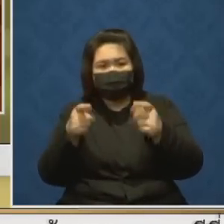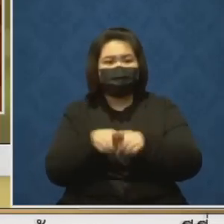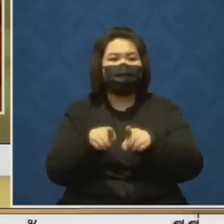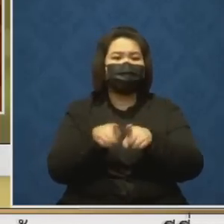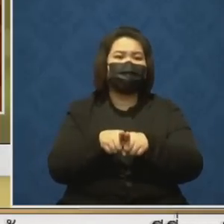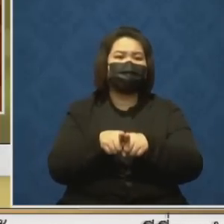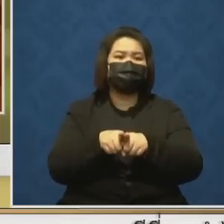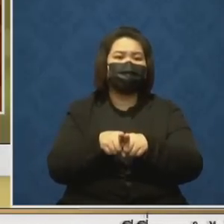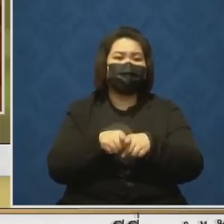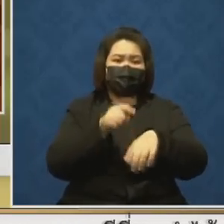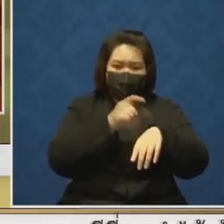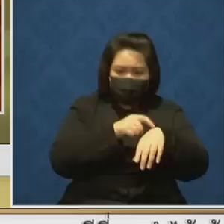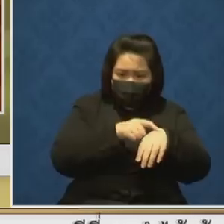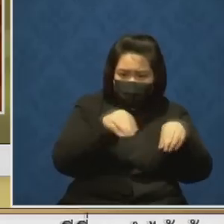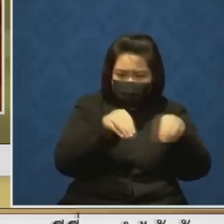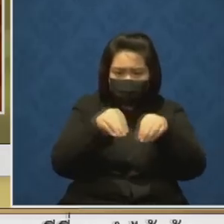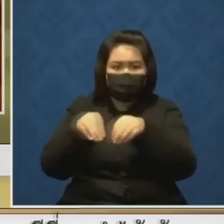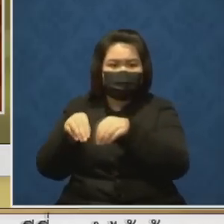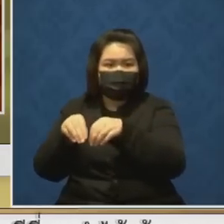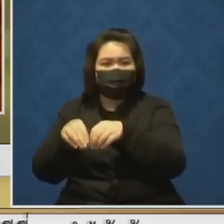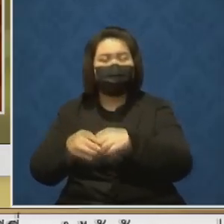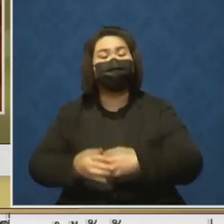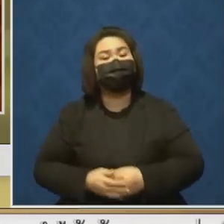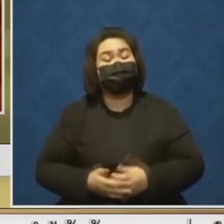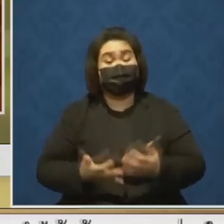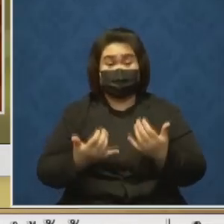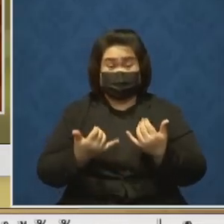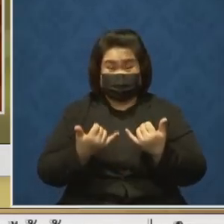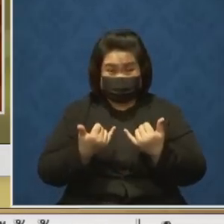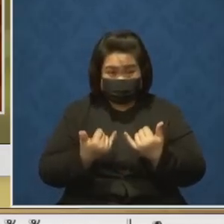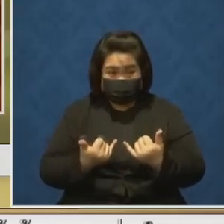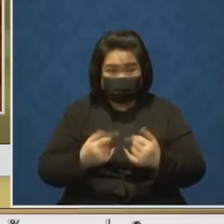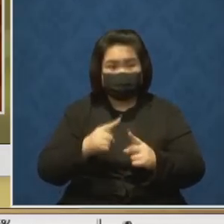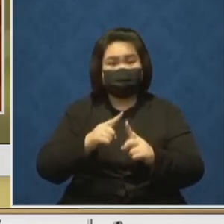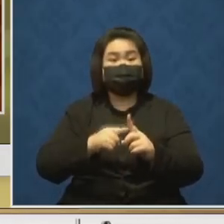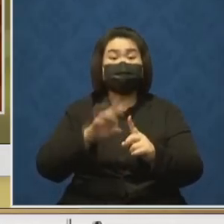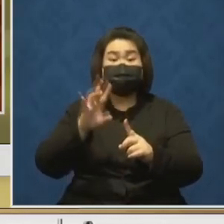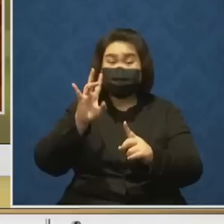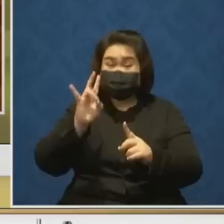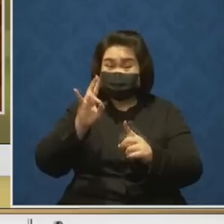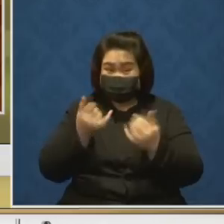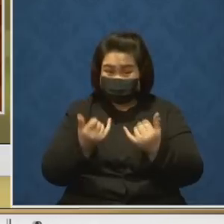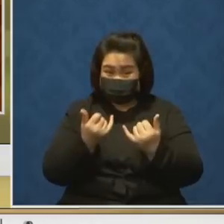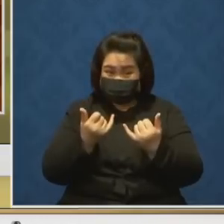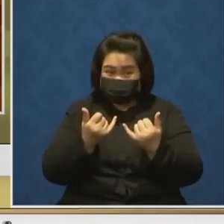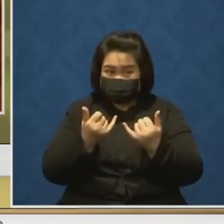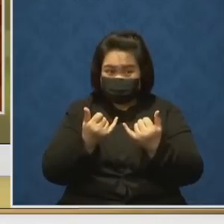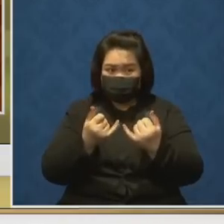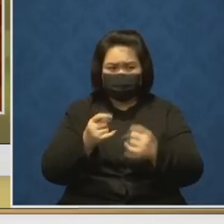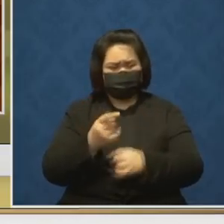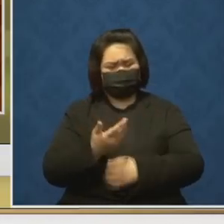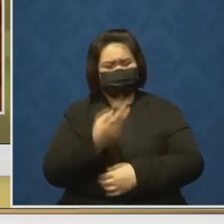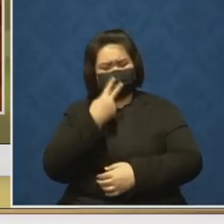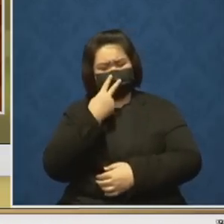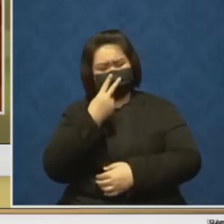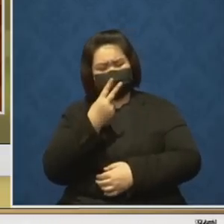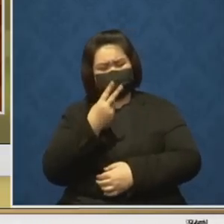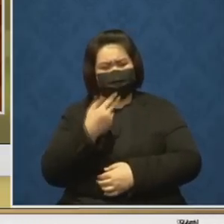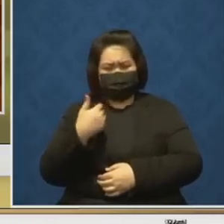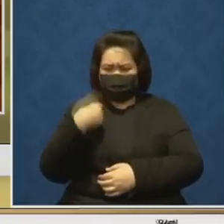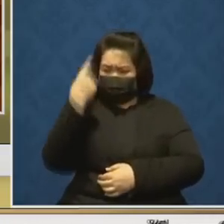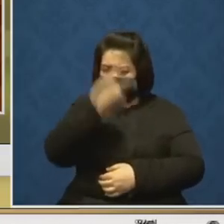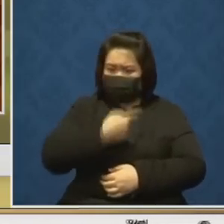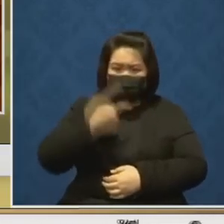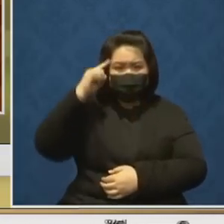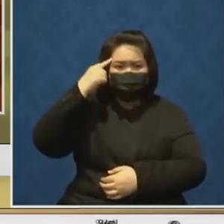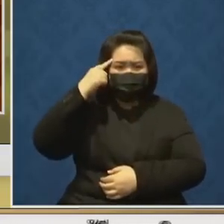ระยะเวลาเดียวกันทานปทานร่สุดนี้เมื่เดอนกระรัฮดาคมที่ผ่านมาวันดีคืนดีก็มมือ มืดห